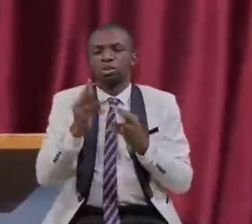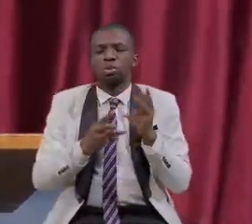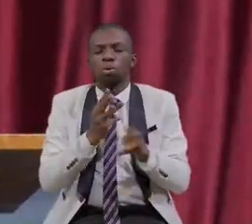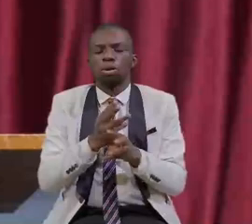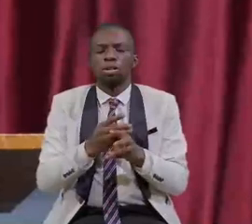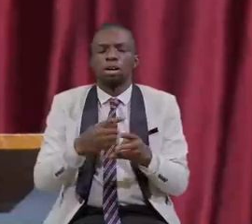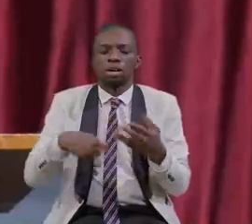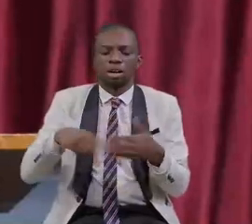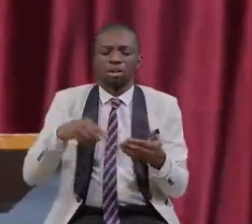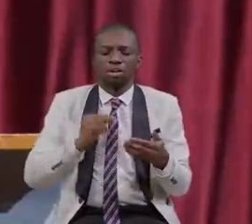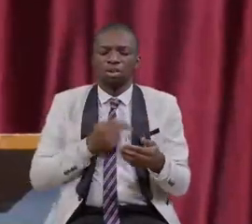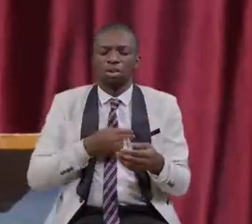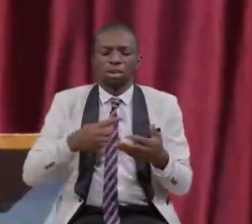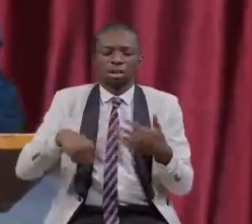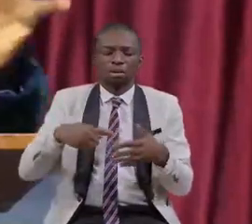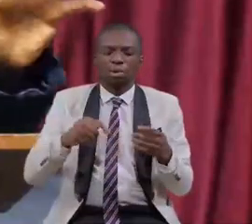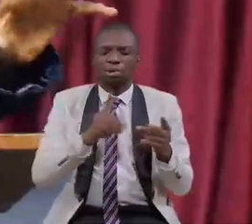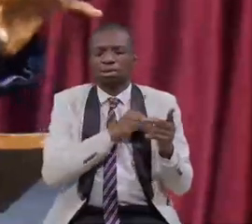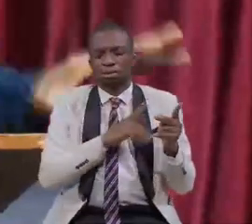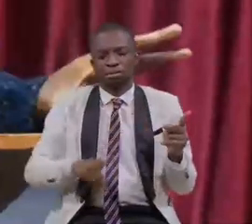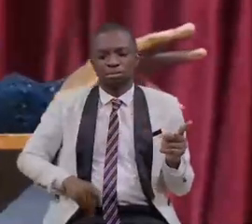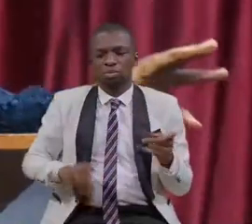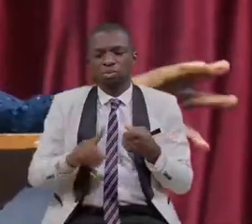Nous ne disons rien au monde au sujet du roi.